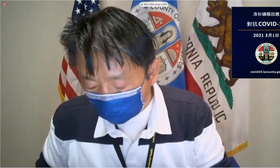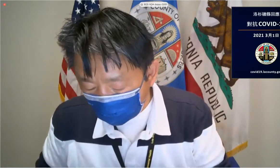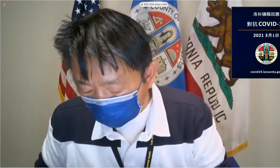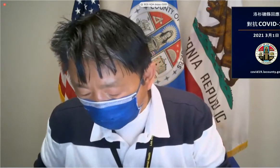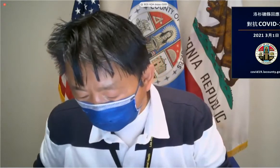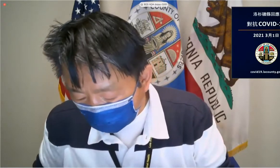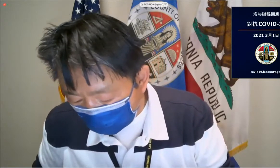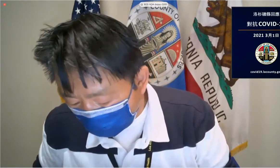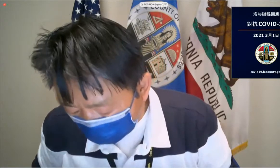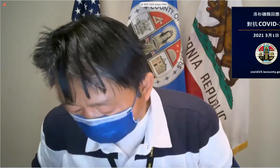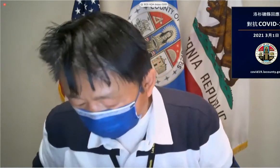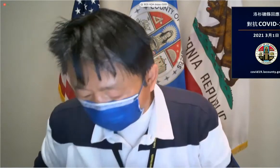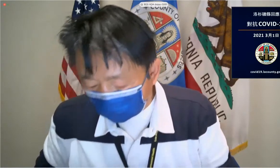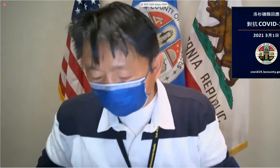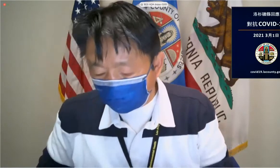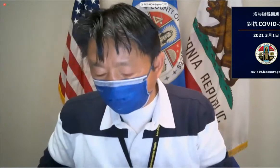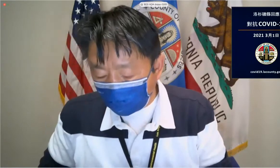要